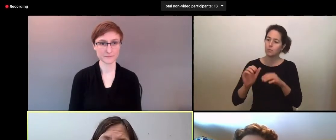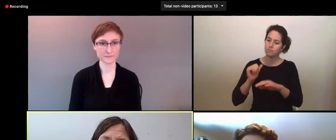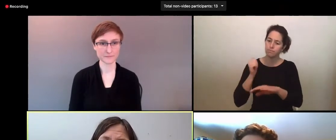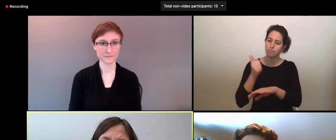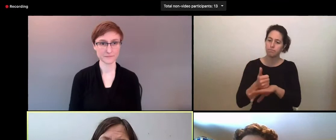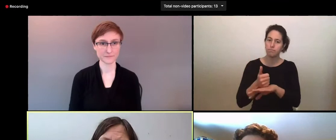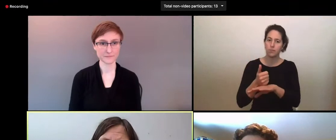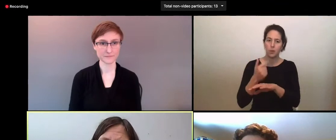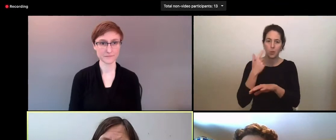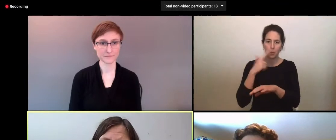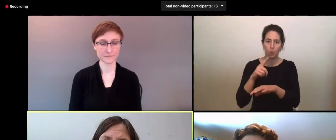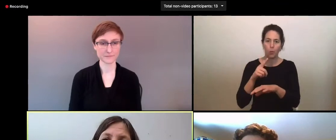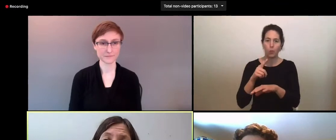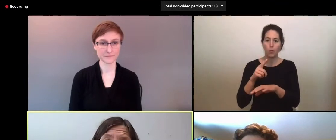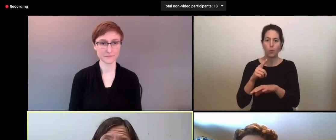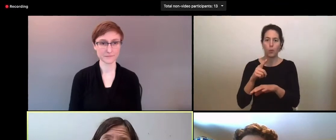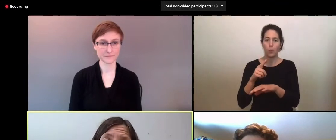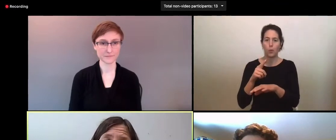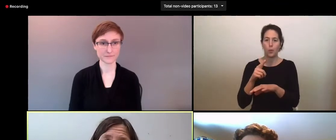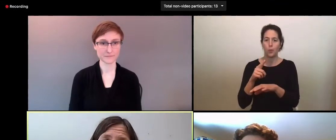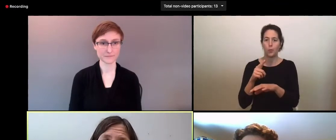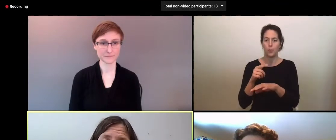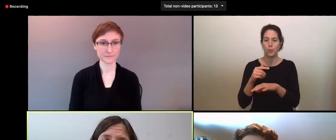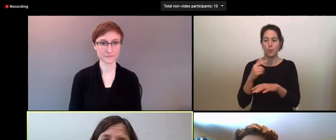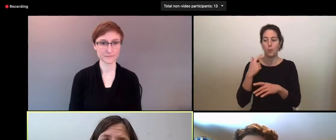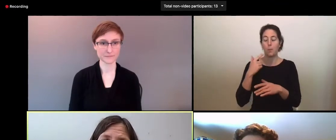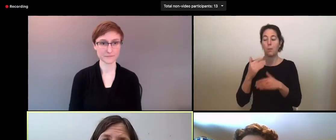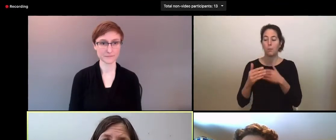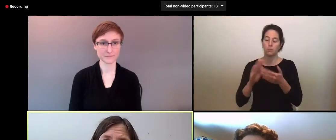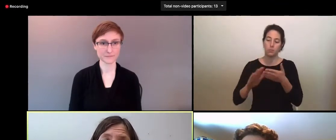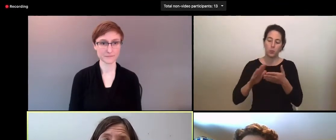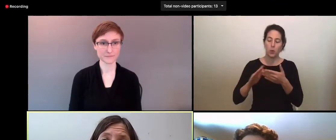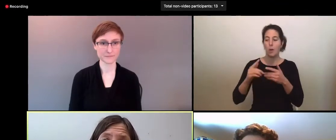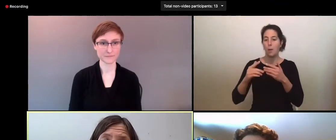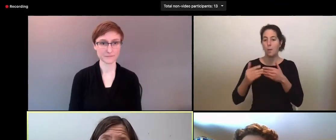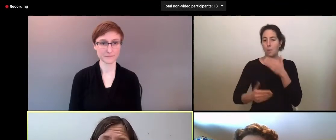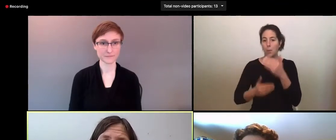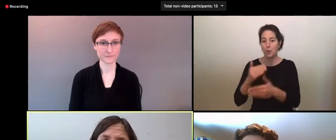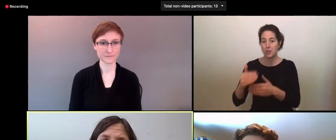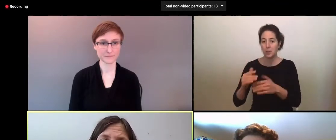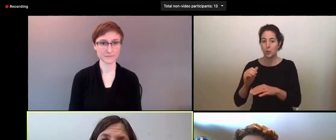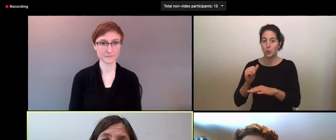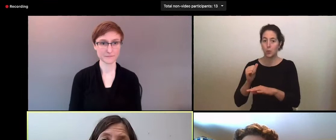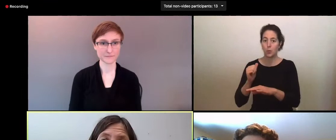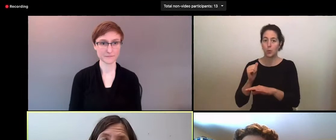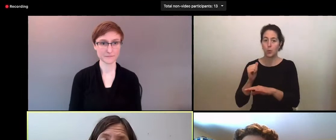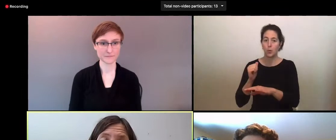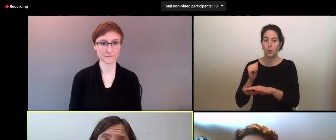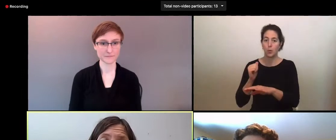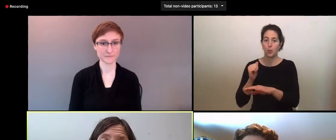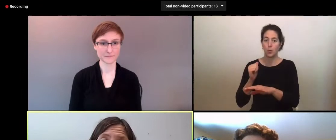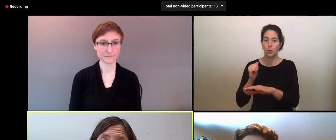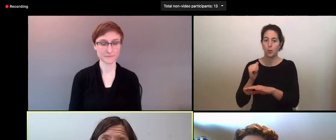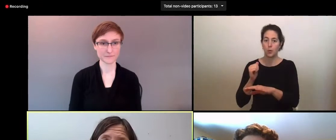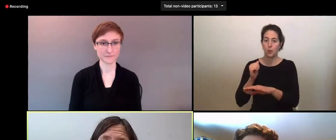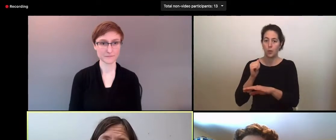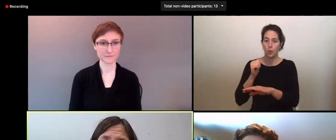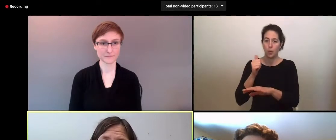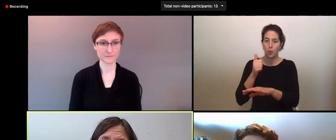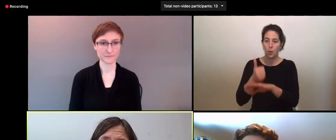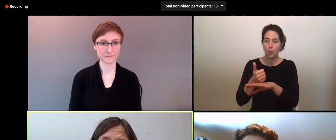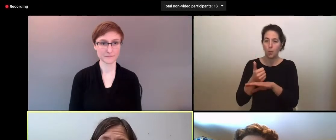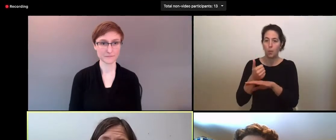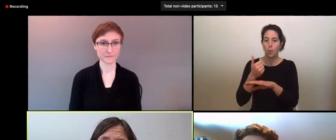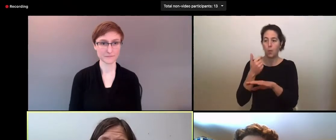pour les processus en place d'avoir un temps court pour avoir les